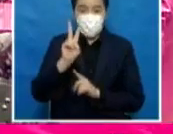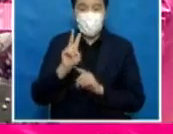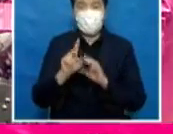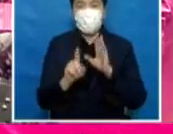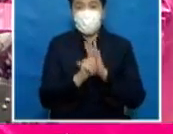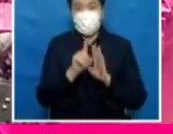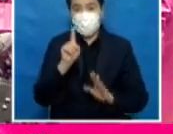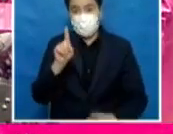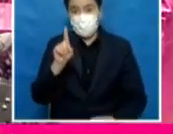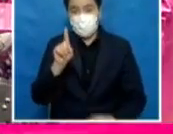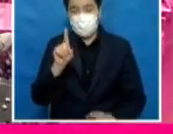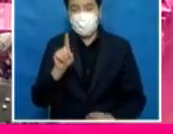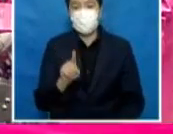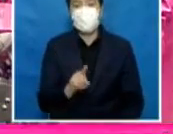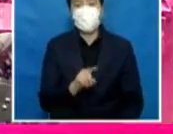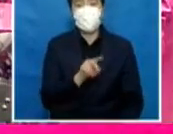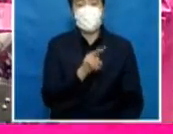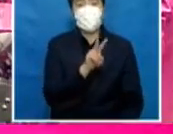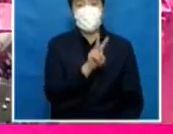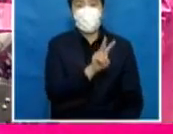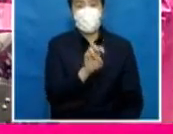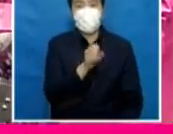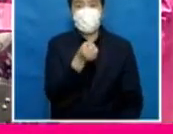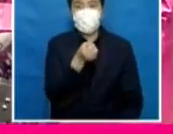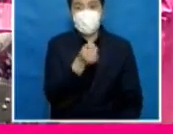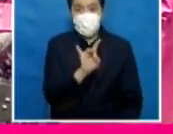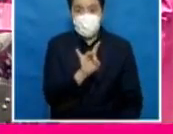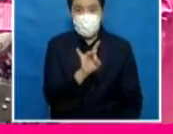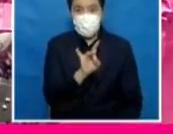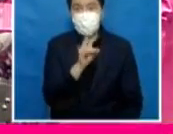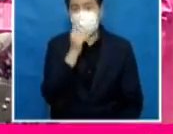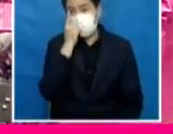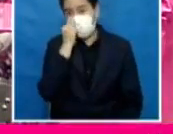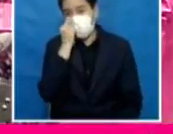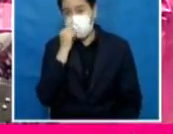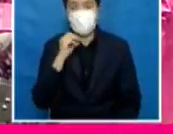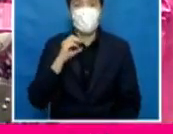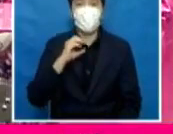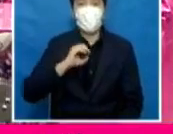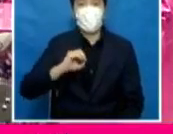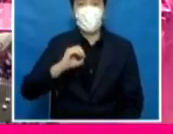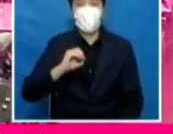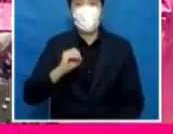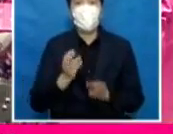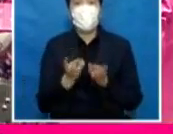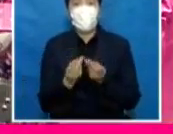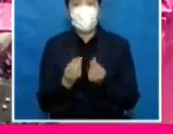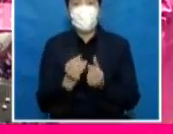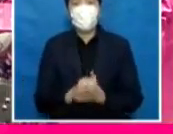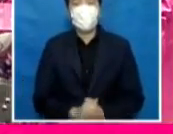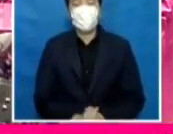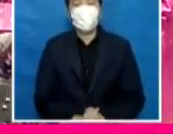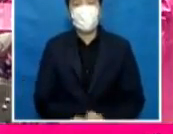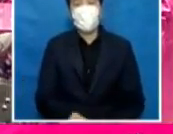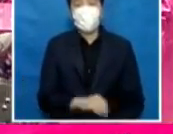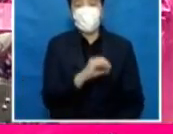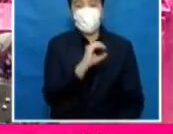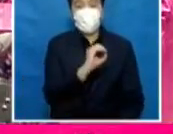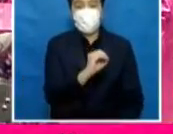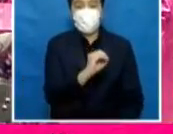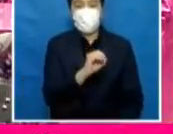ครั้งงวดที่218หมวดอักษร O เลขที่ออก